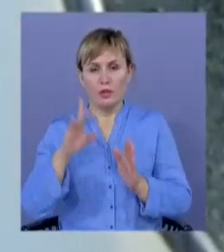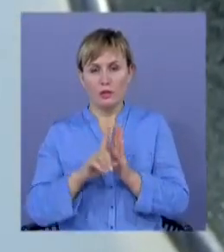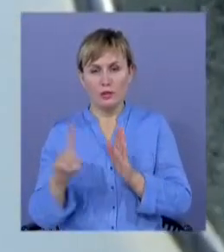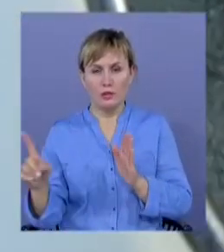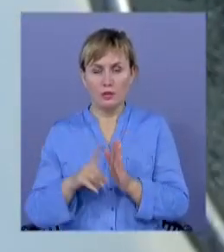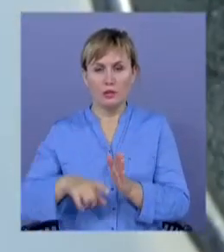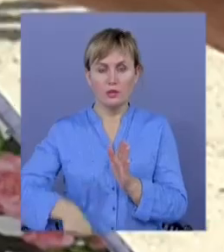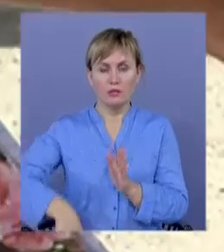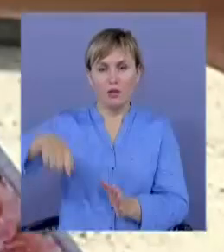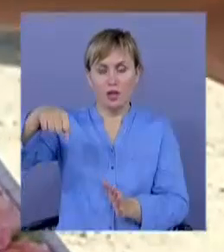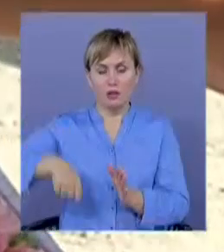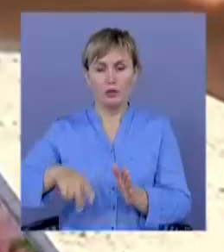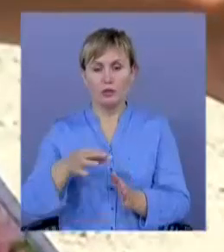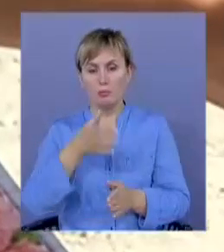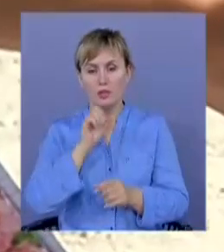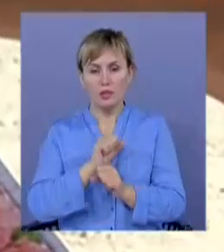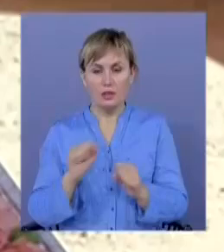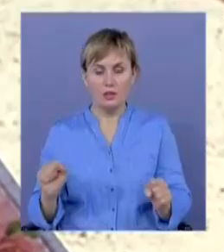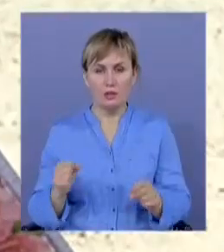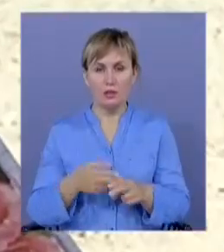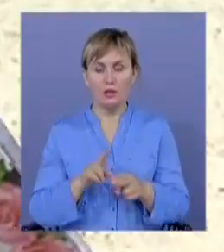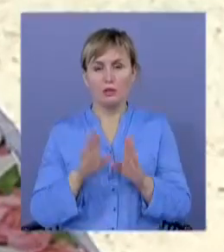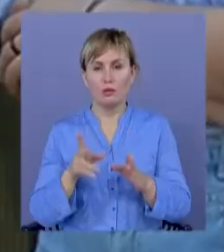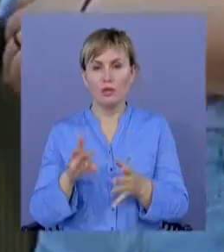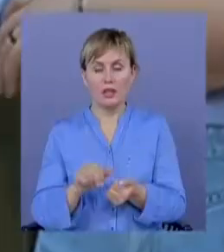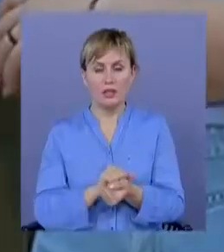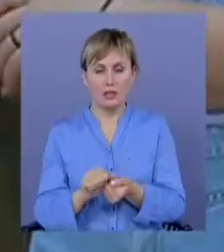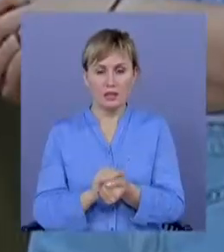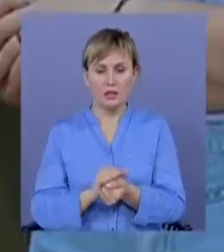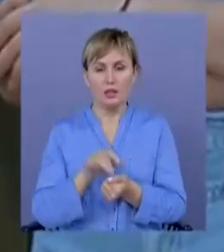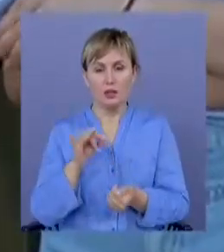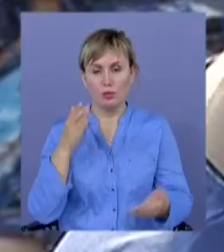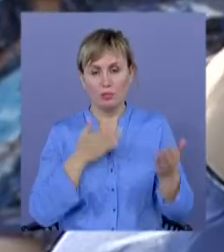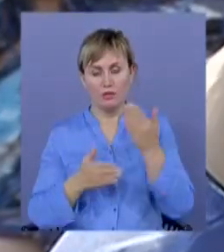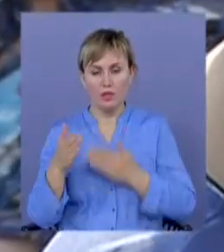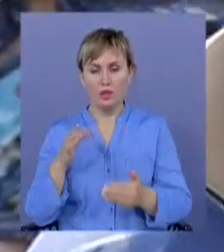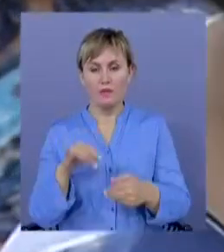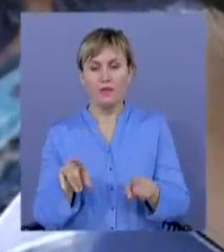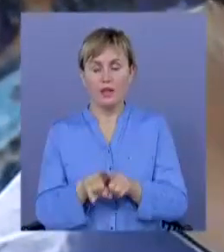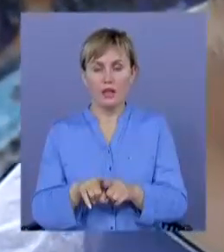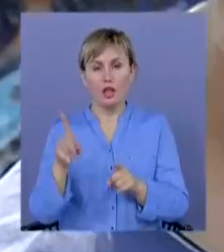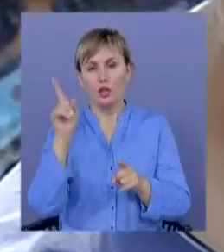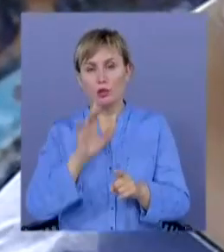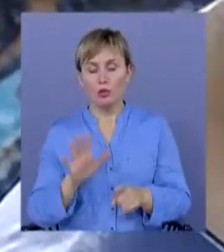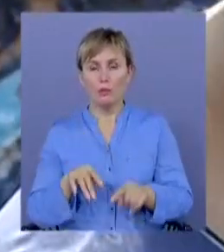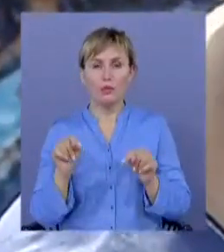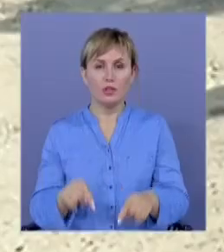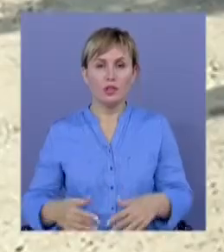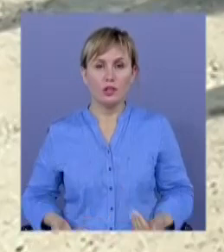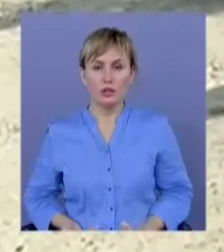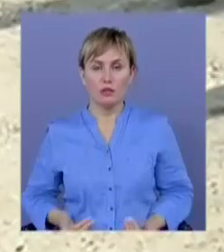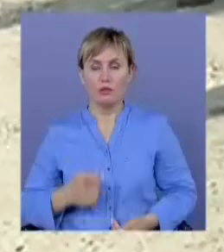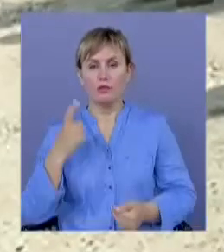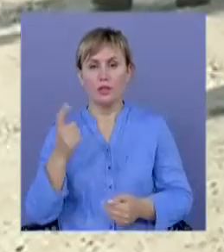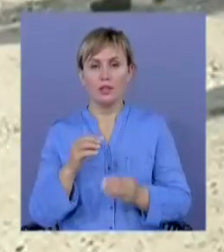на скважину. Но пить ее нельзя. Она пригодна только для стирки белья и умывания. И в таких вот неудобствах здесь живут